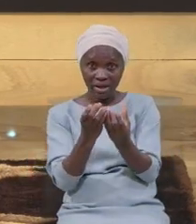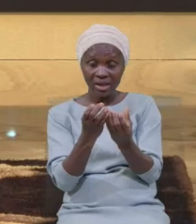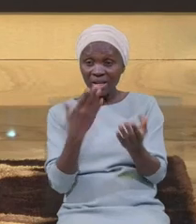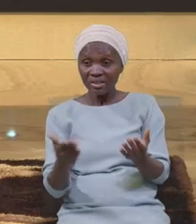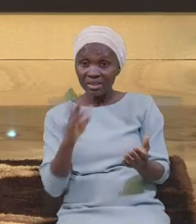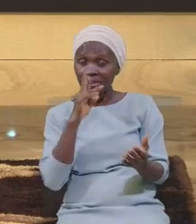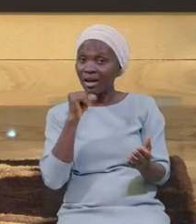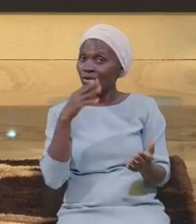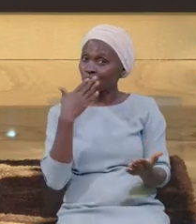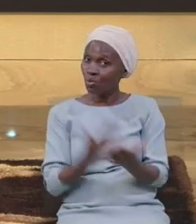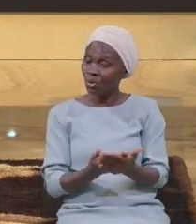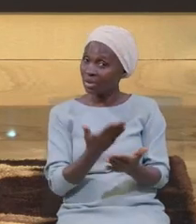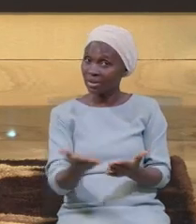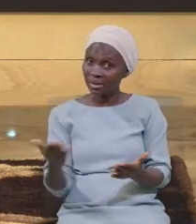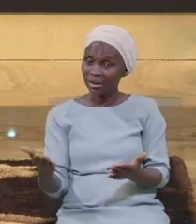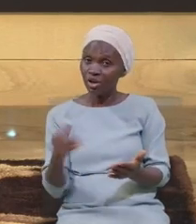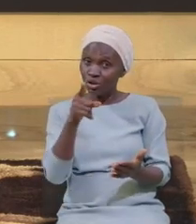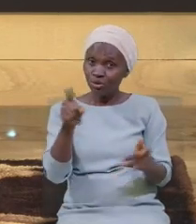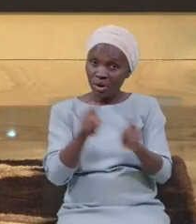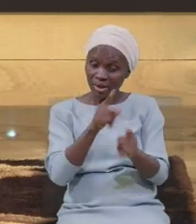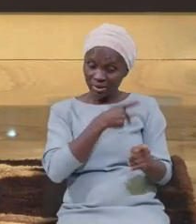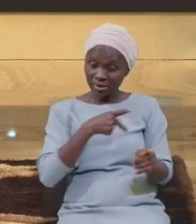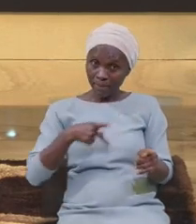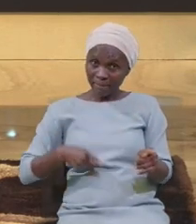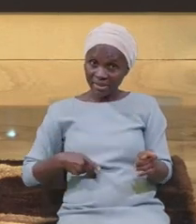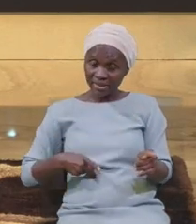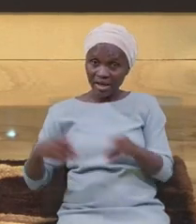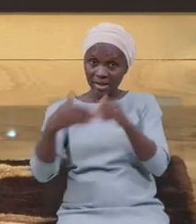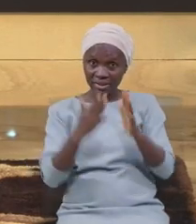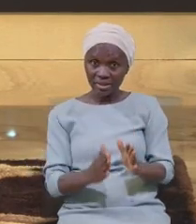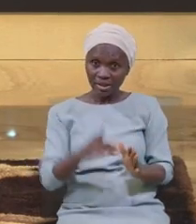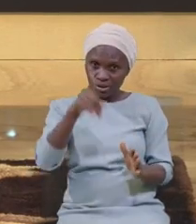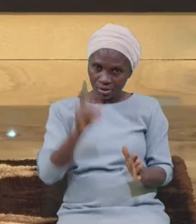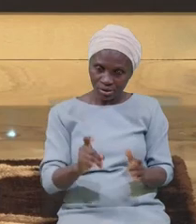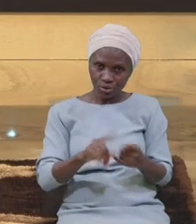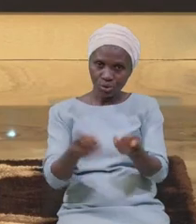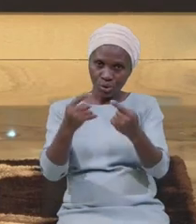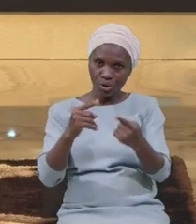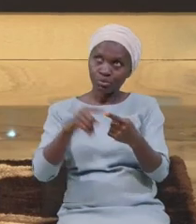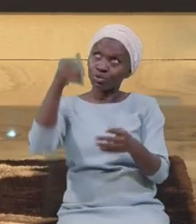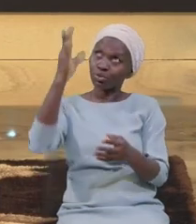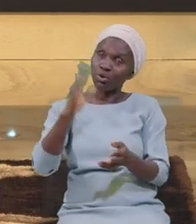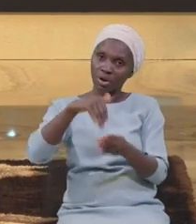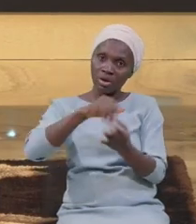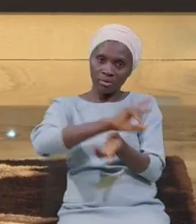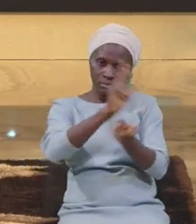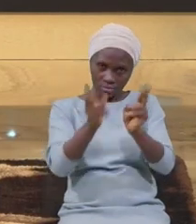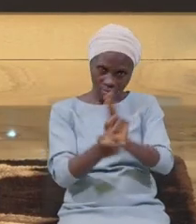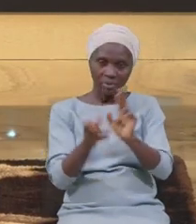Et les grands doivent venir devant le Seigneur se repentir. La repentance des